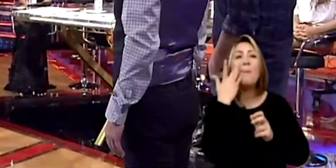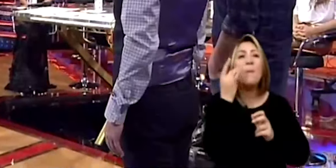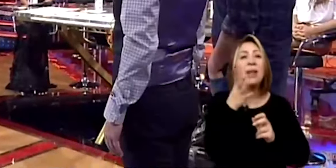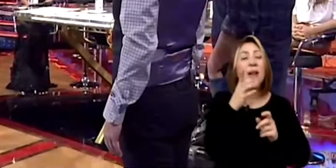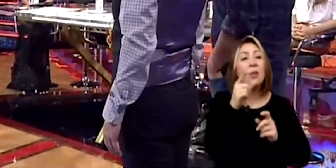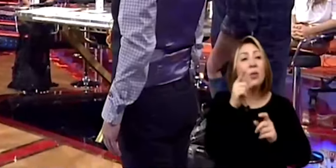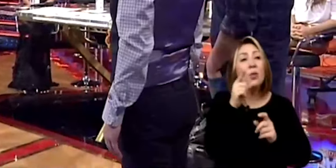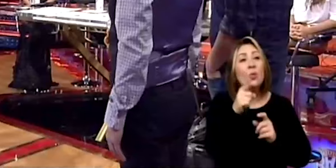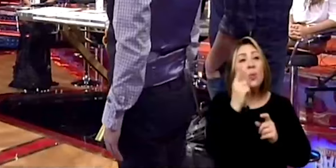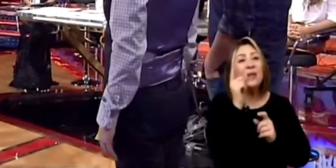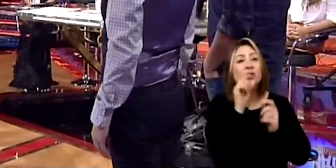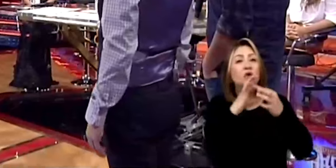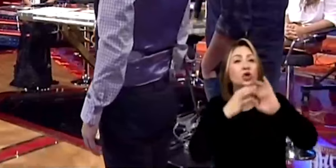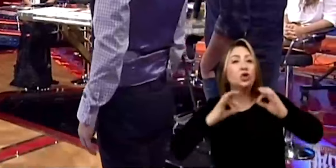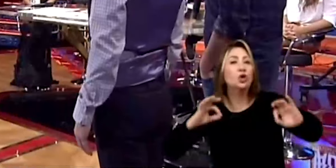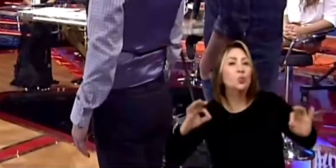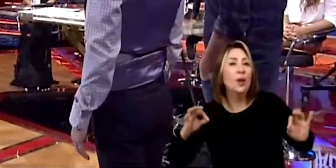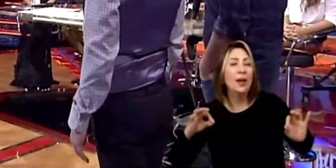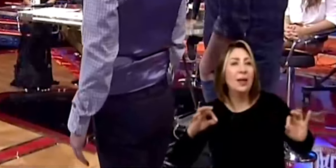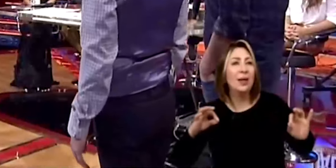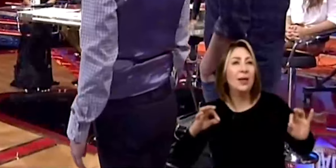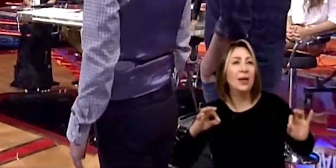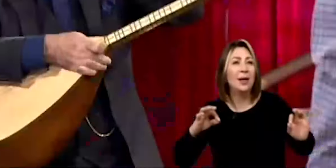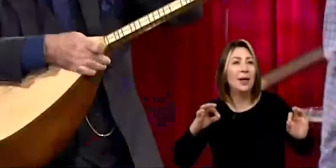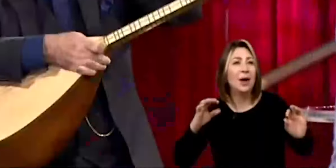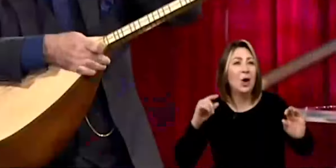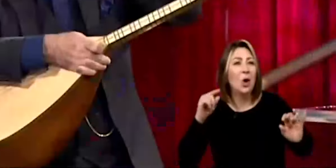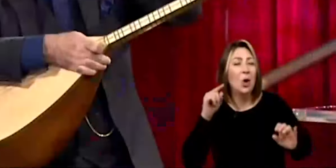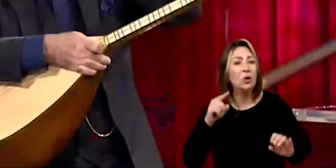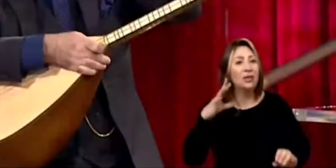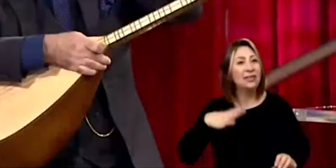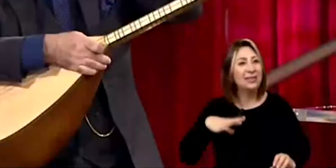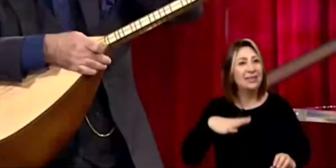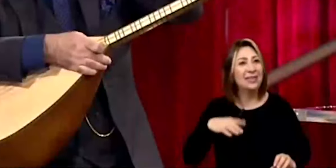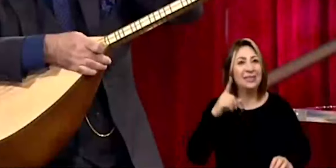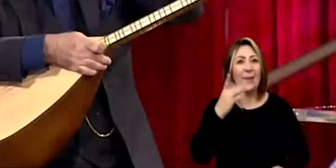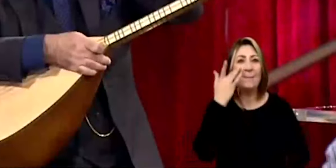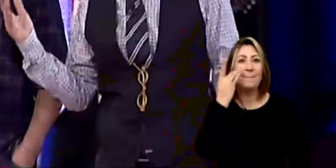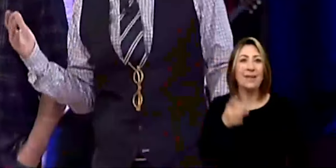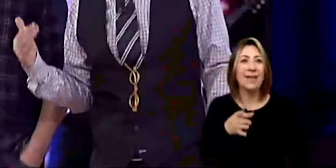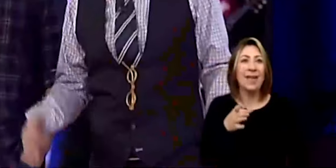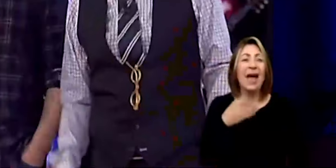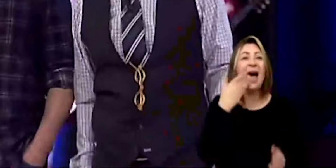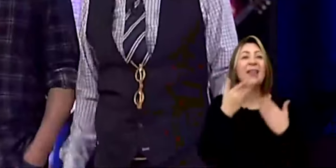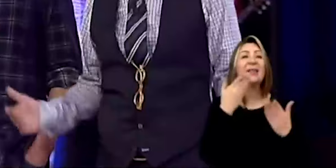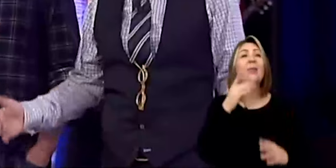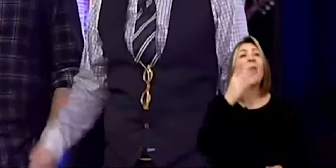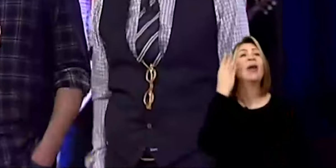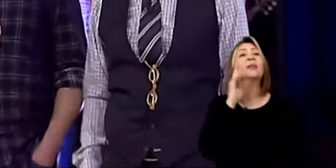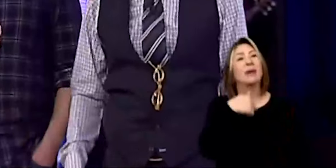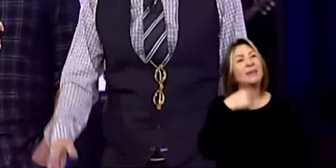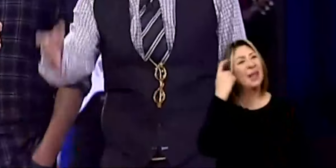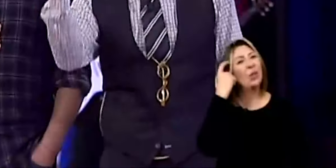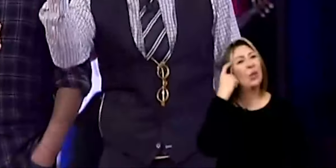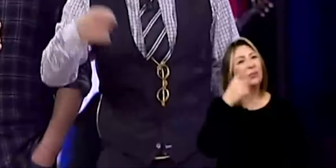bu bir cümledir. Yani bir onu istersen onu sen belirle. İstersen anlatma, anlayamaz bu. Ben